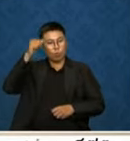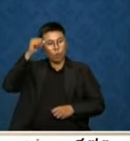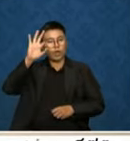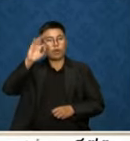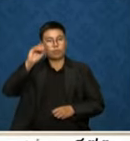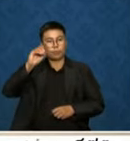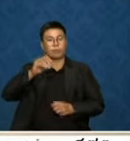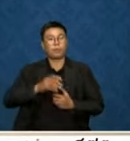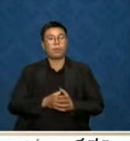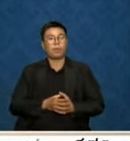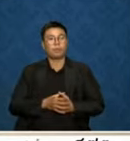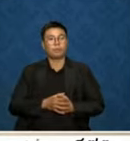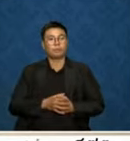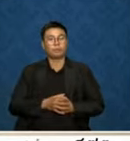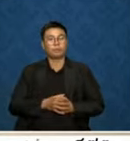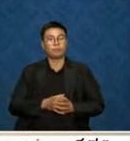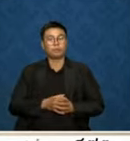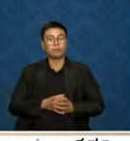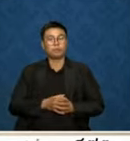ครับ